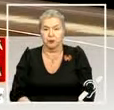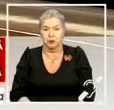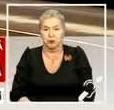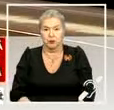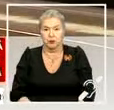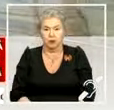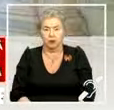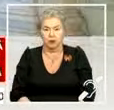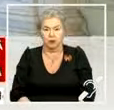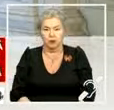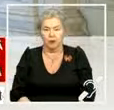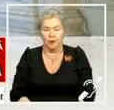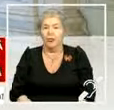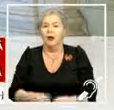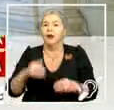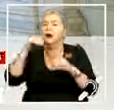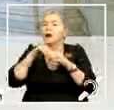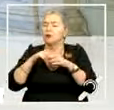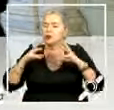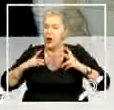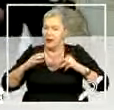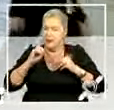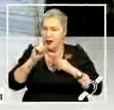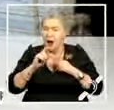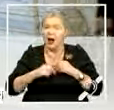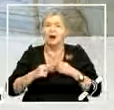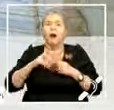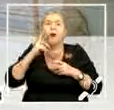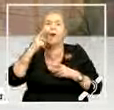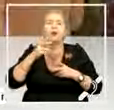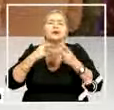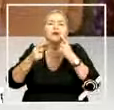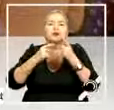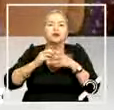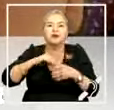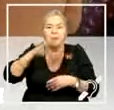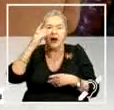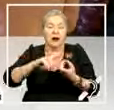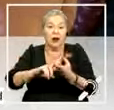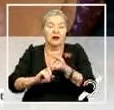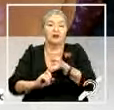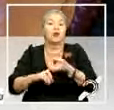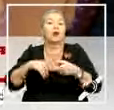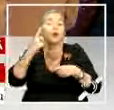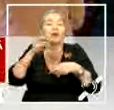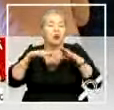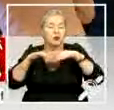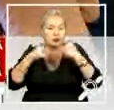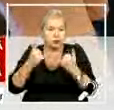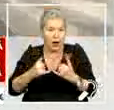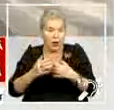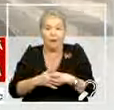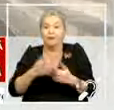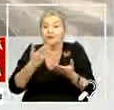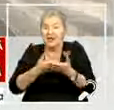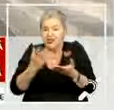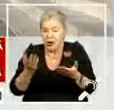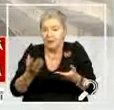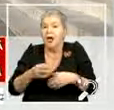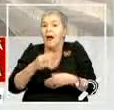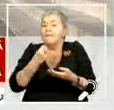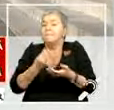Bun găsit tuturor! În Partidul Național Liberal sunt presiuni mari asupra actualului premier în exercițiu, Nicolae Ciucă. Asta pentru că